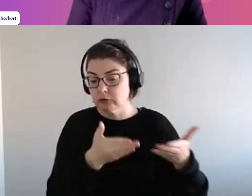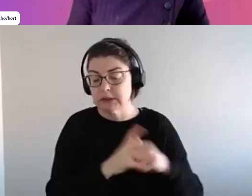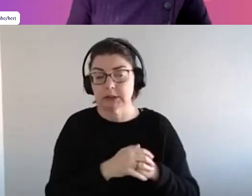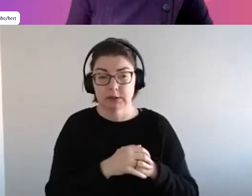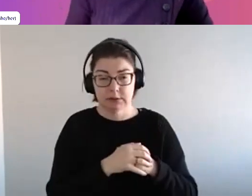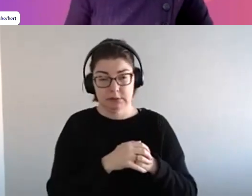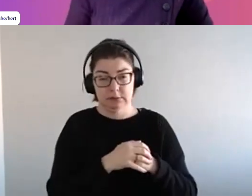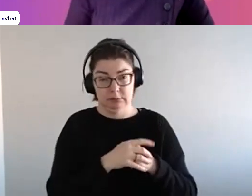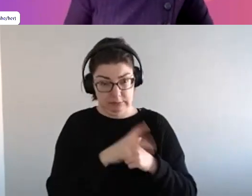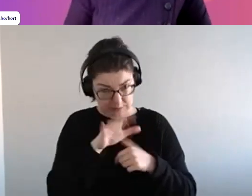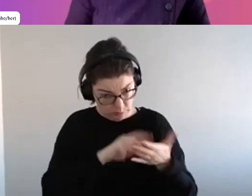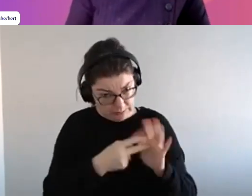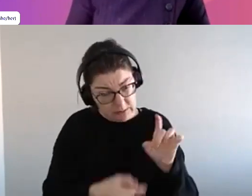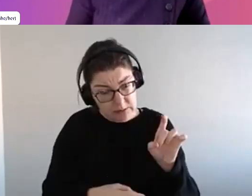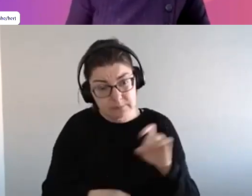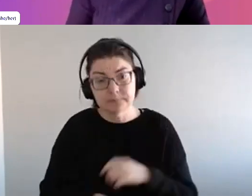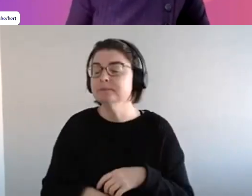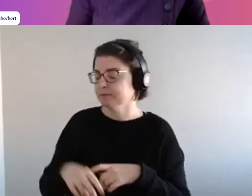service etc